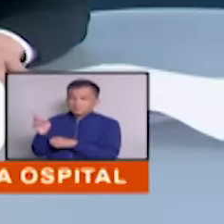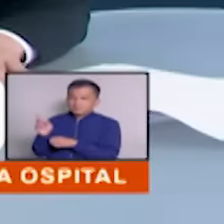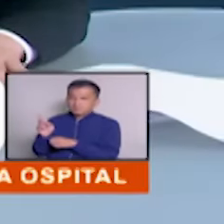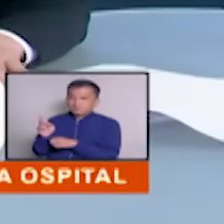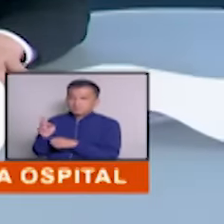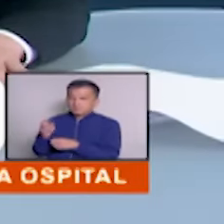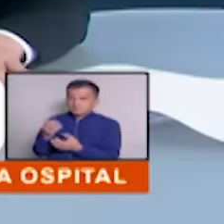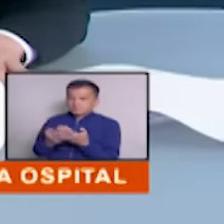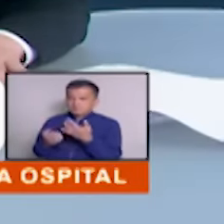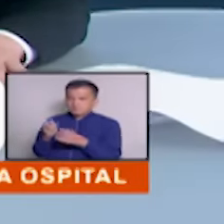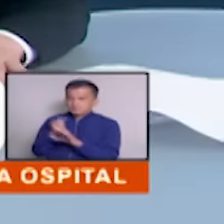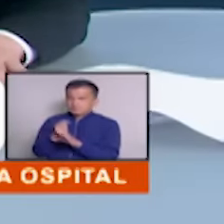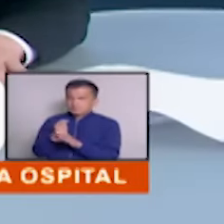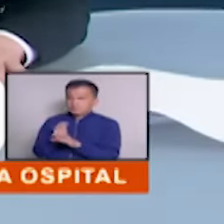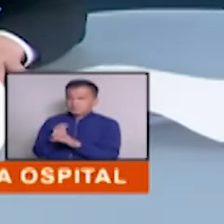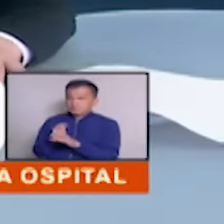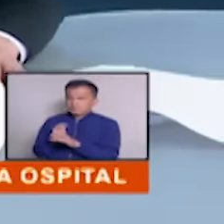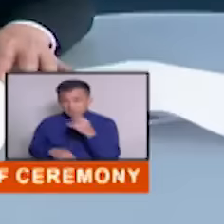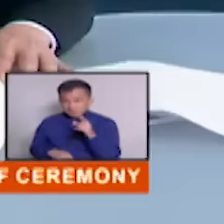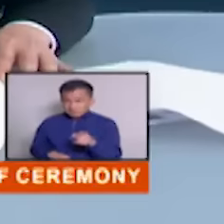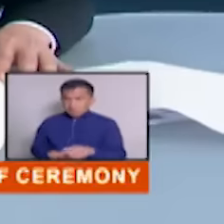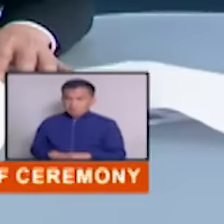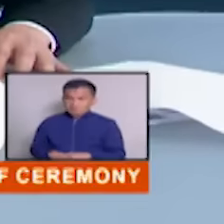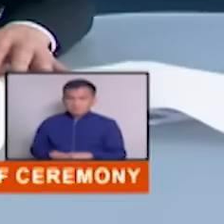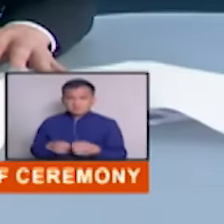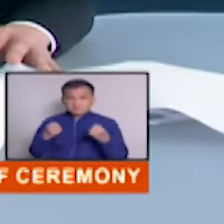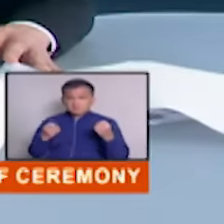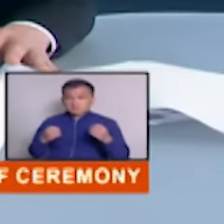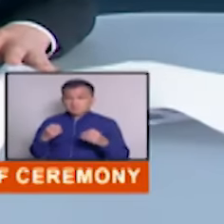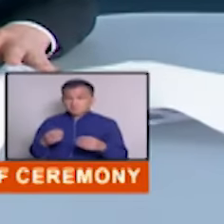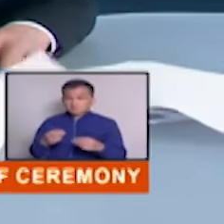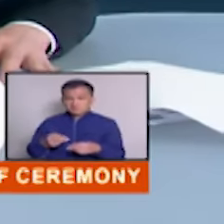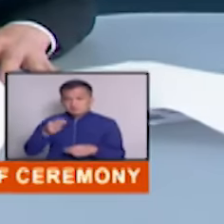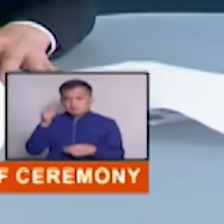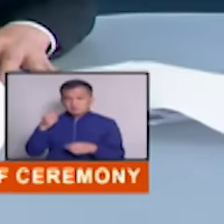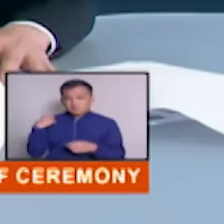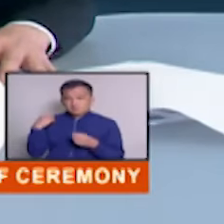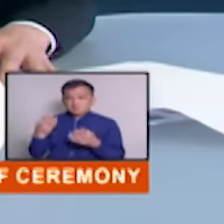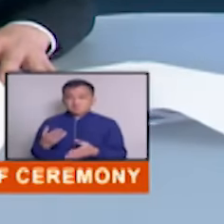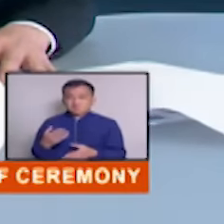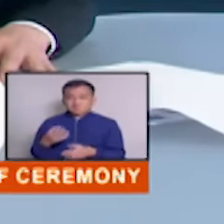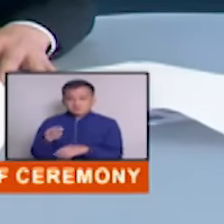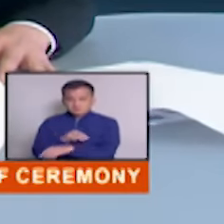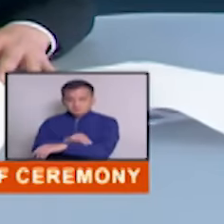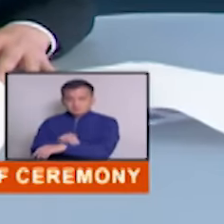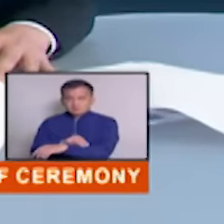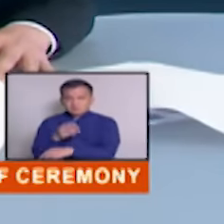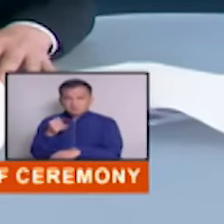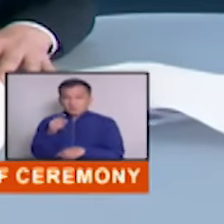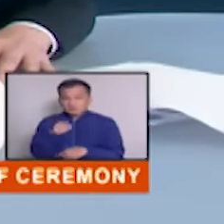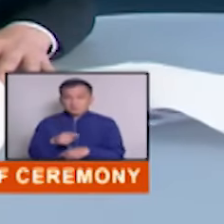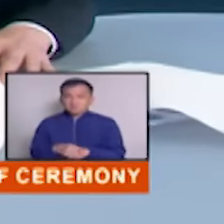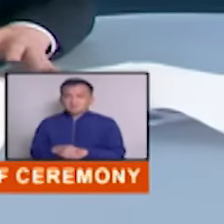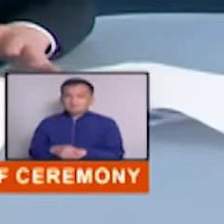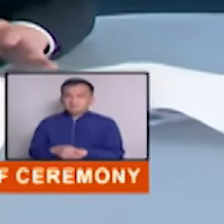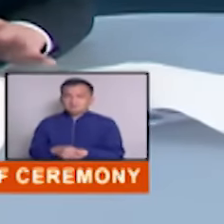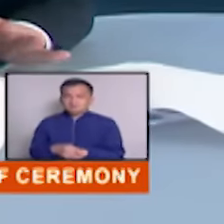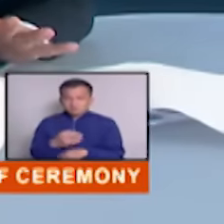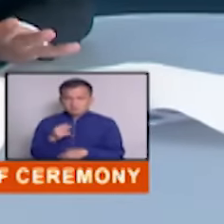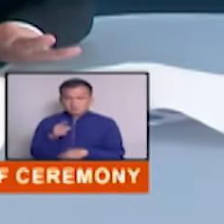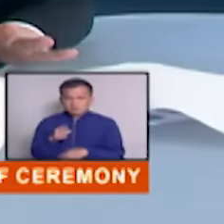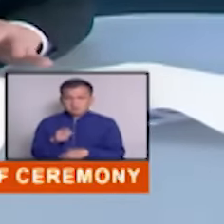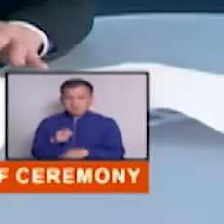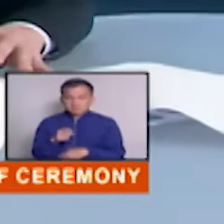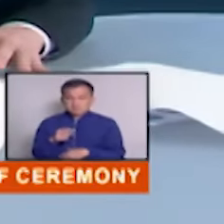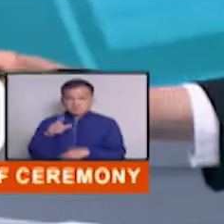yung fire truck na yan sa pag-supply ng water. Sa dinami-dami mga matataas na opisyal dyan sa Makati City Hall, bakit kinakailangan ikaw na